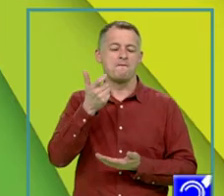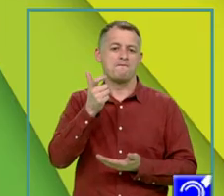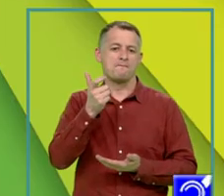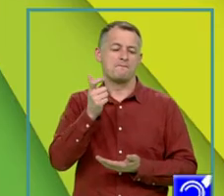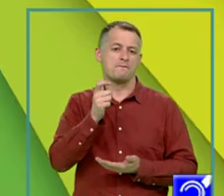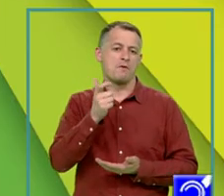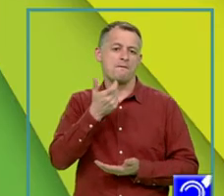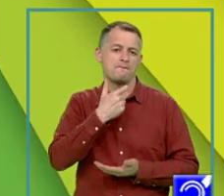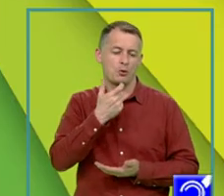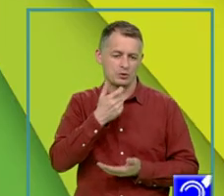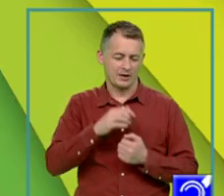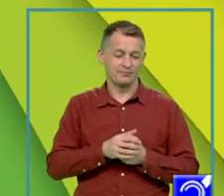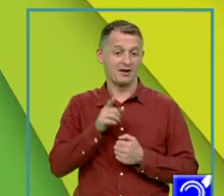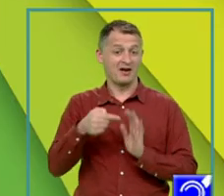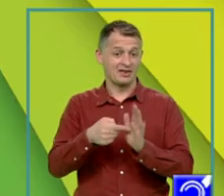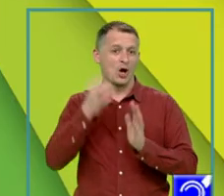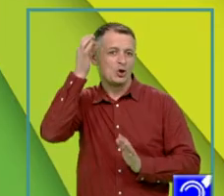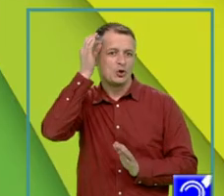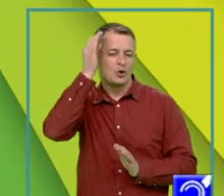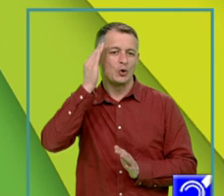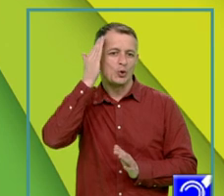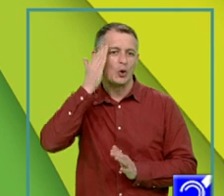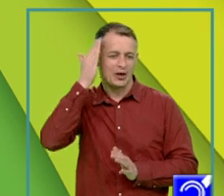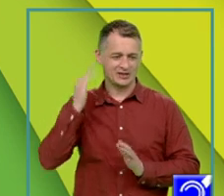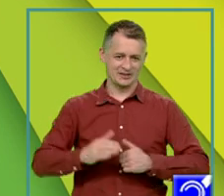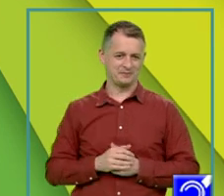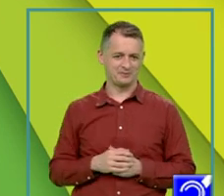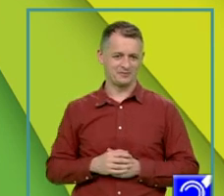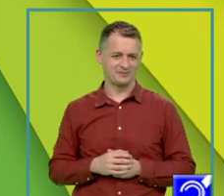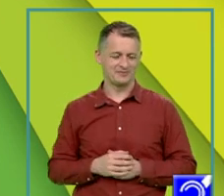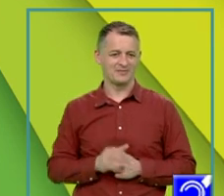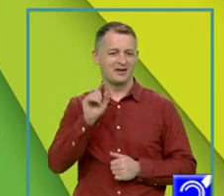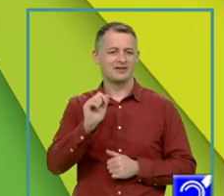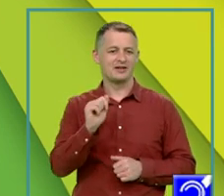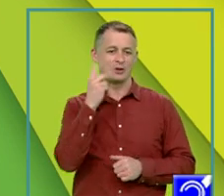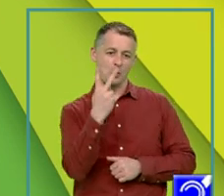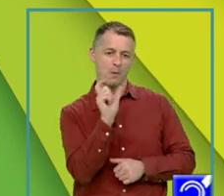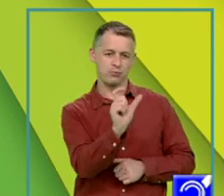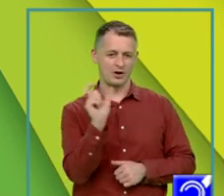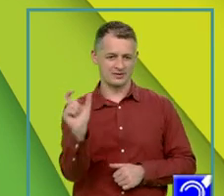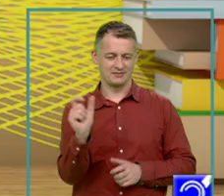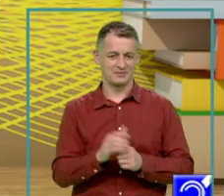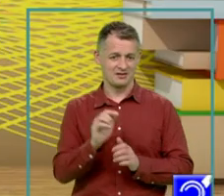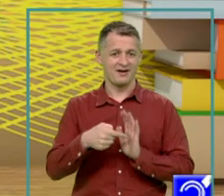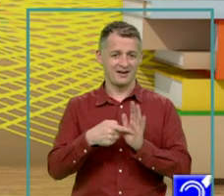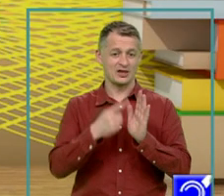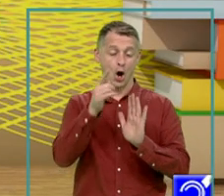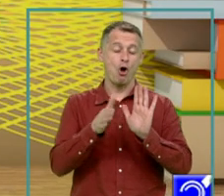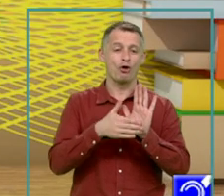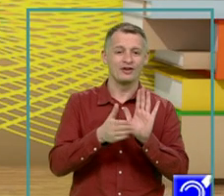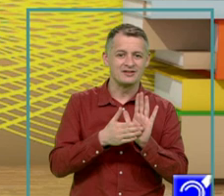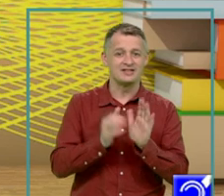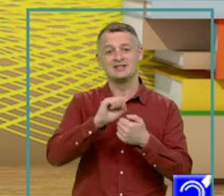denumirea aceasta de condițional optativ despre este formată din două bucățele pentru că exprimă după cum am zis o condiție